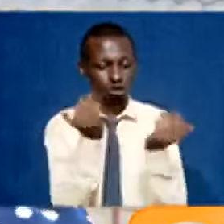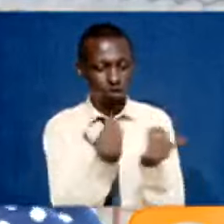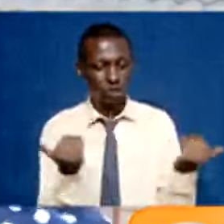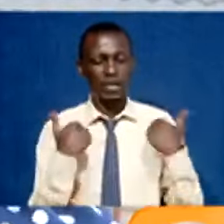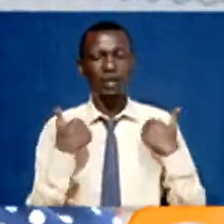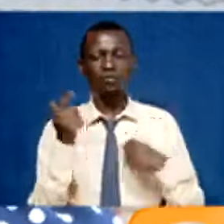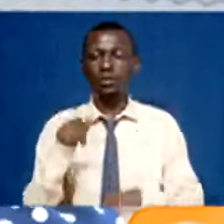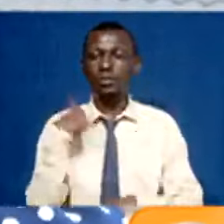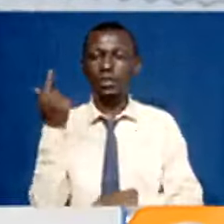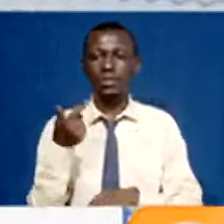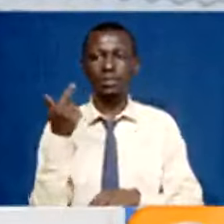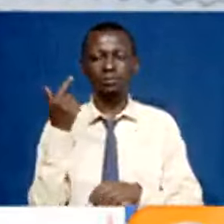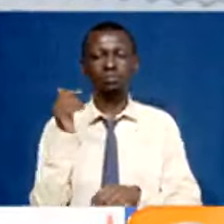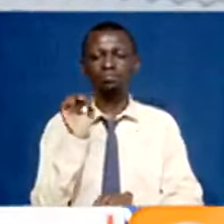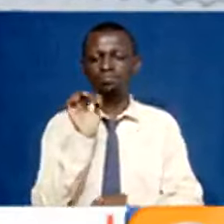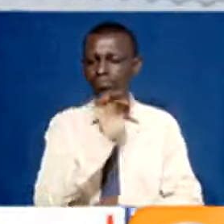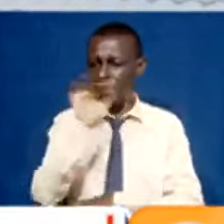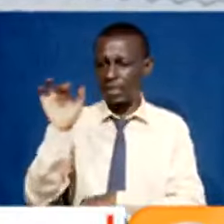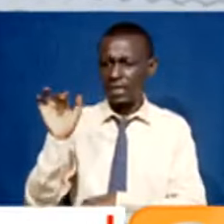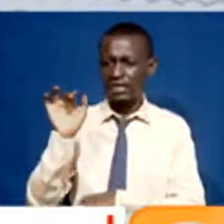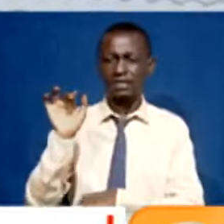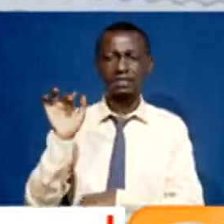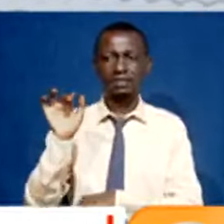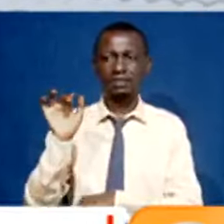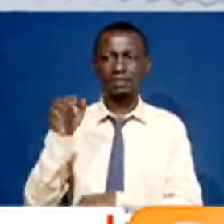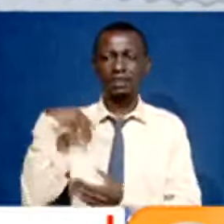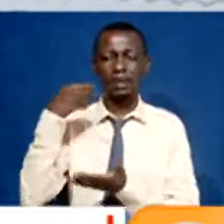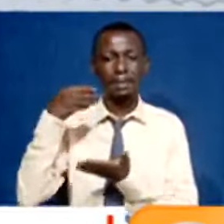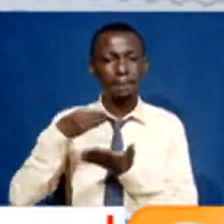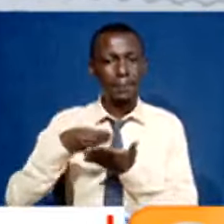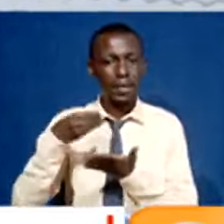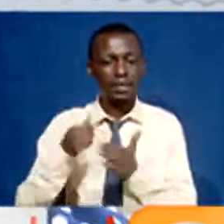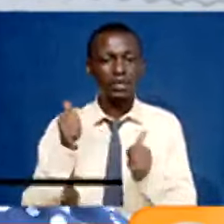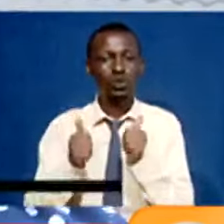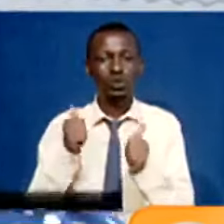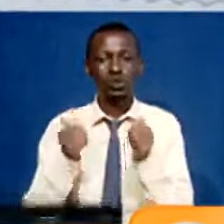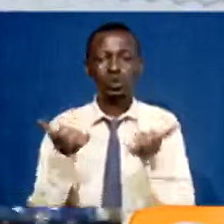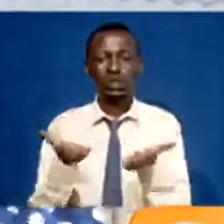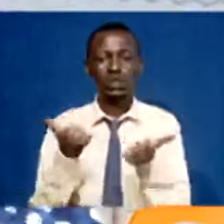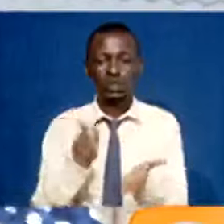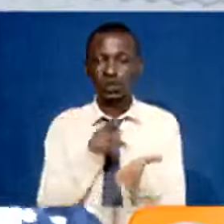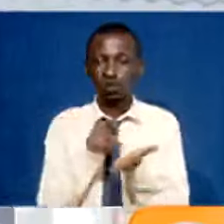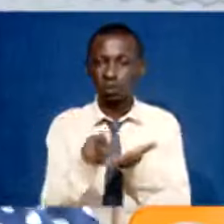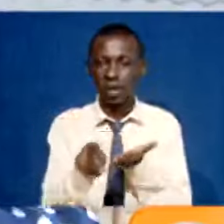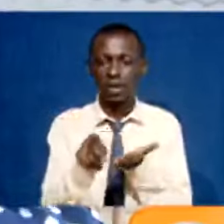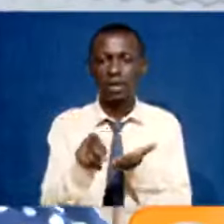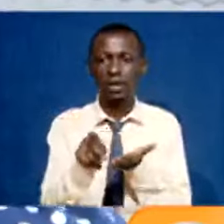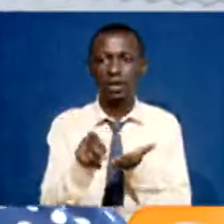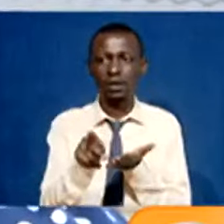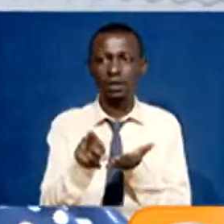yangu mimi ni kwamba hii pesa wametaja hii wanafaa tunafaa kulipa ikue